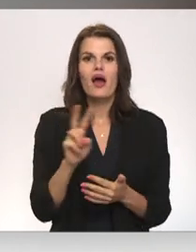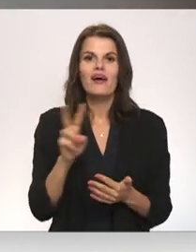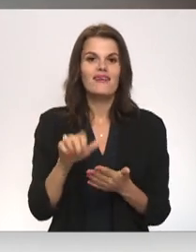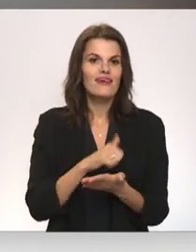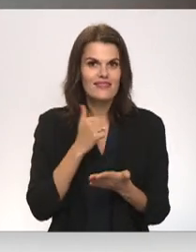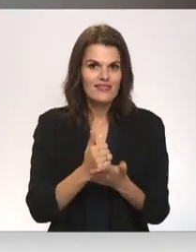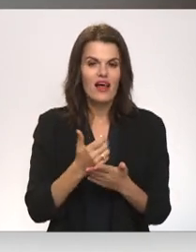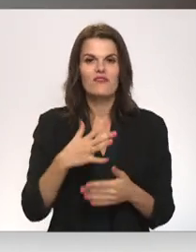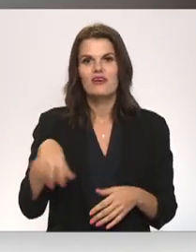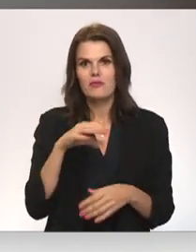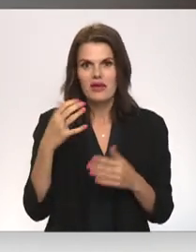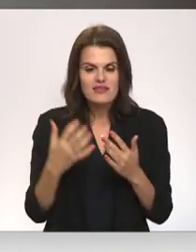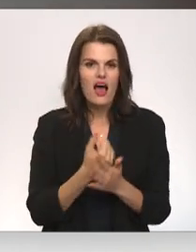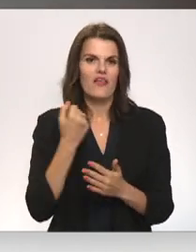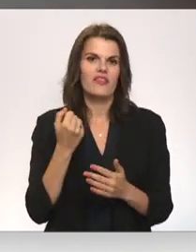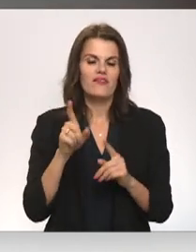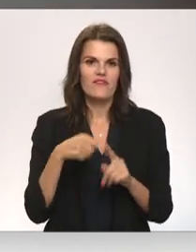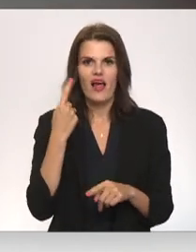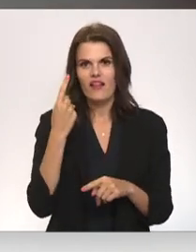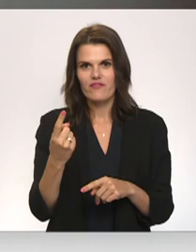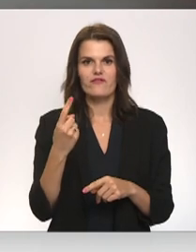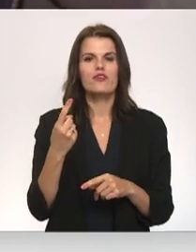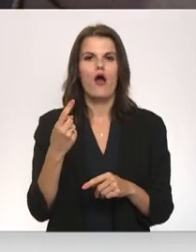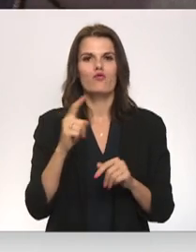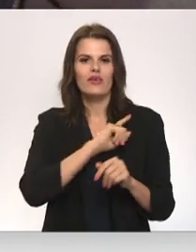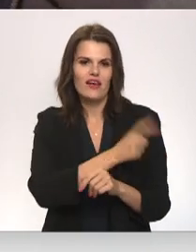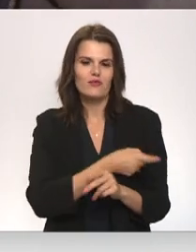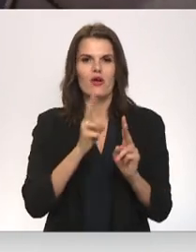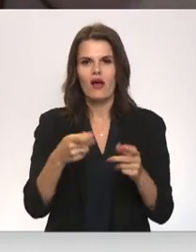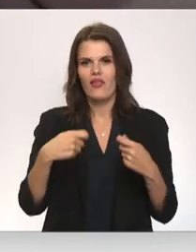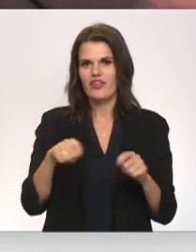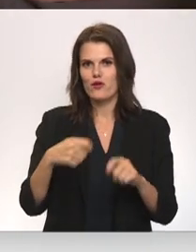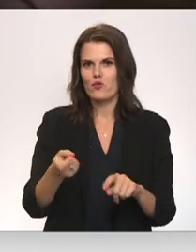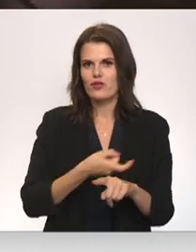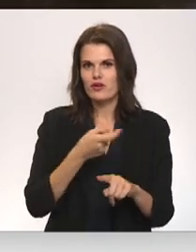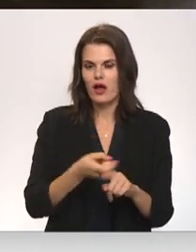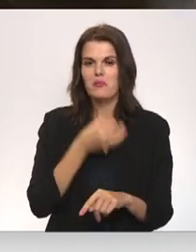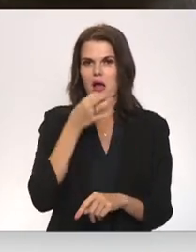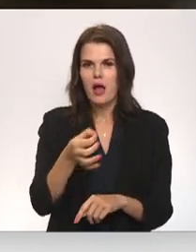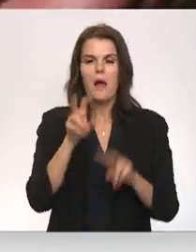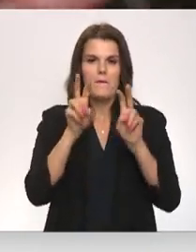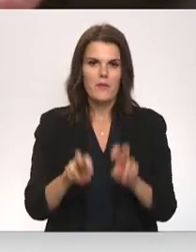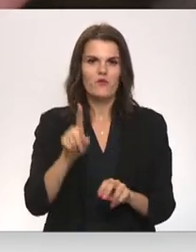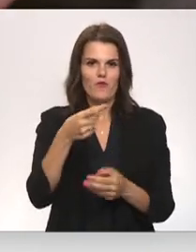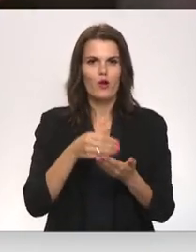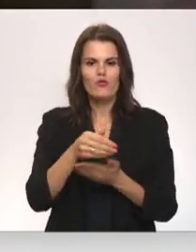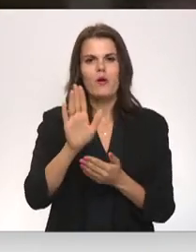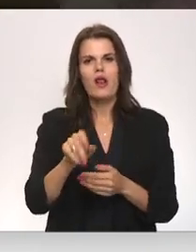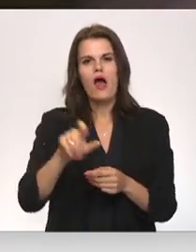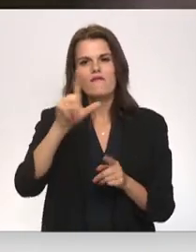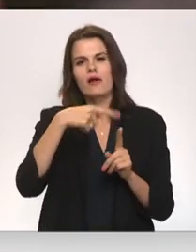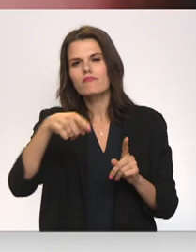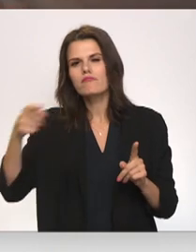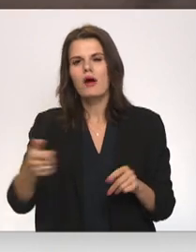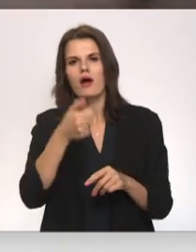kad mēs arī atradām vēl vienu noietu kartupeļiem. Profesori atzīst, ka pētījumi turpināmi, lai vēl vairāku gadu